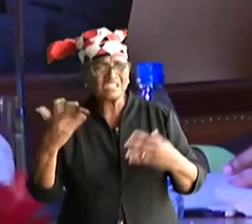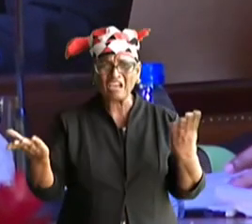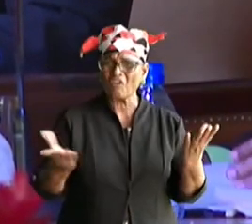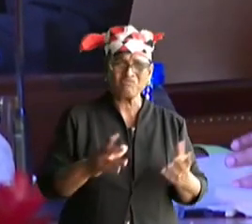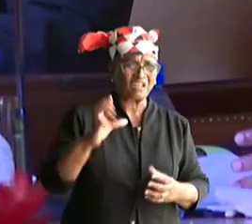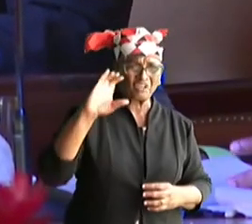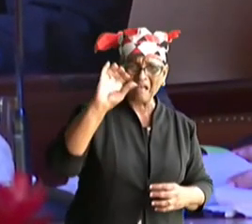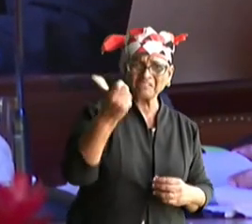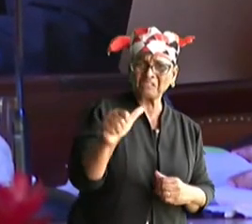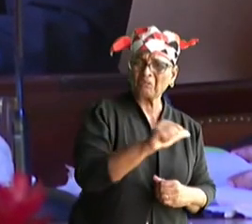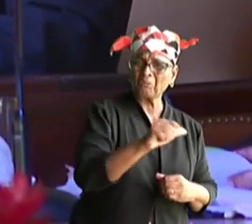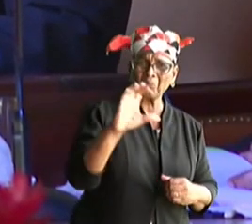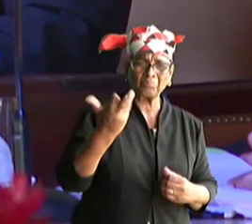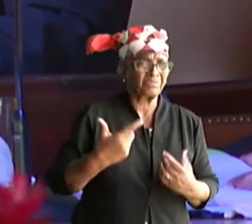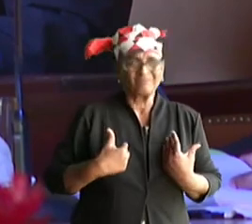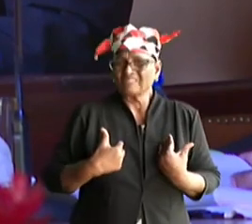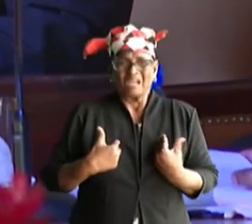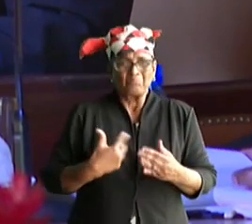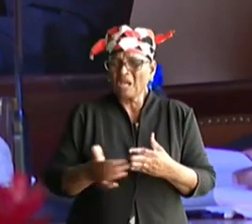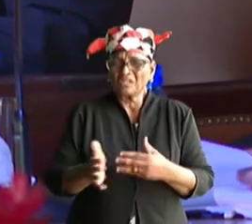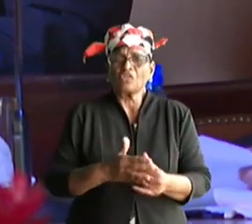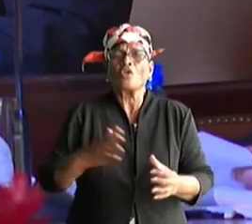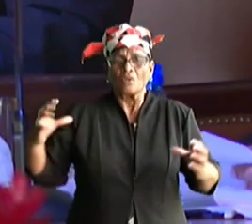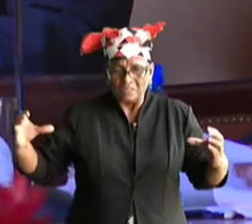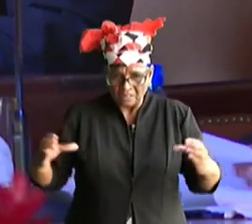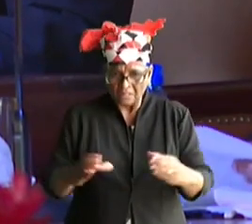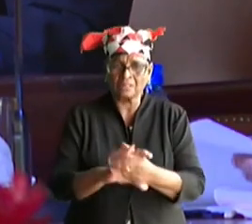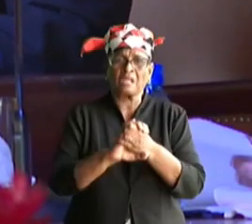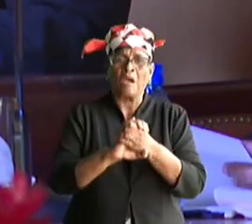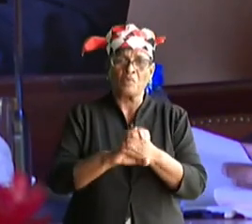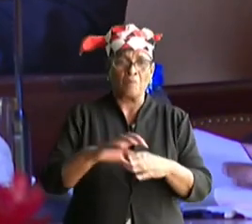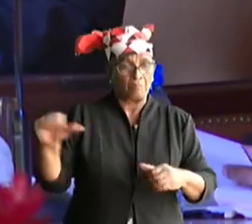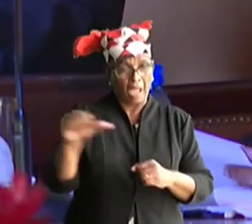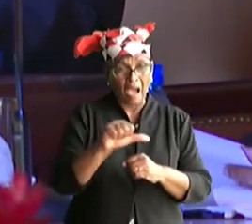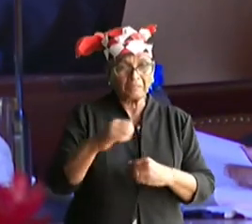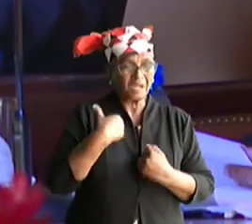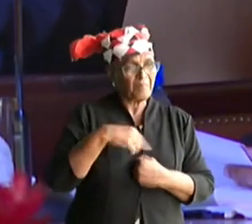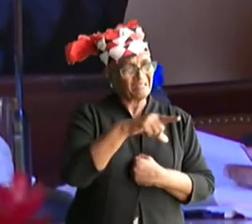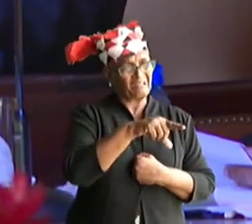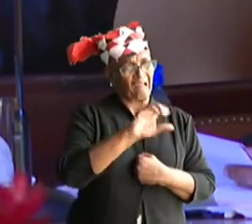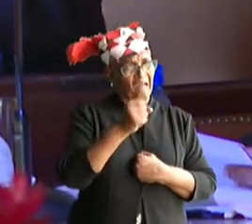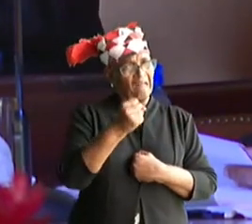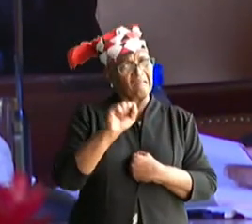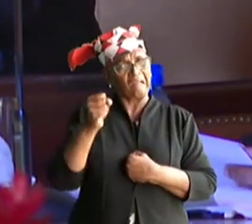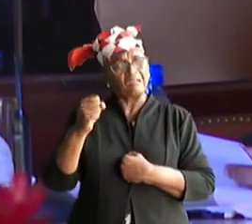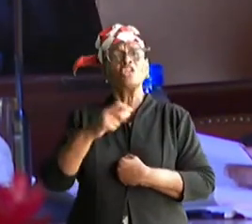in de ogen van anderen onmogelijk lijkt, mogelijk te maken.